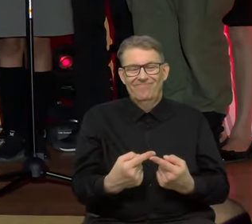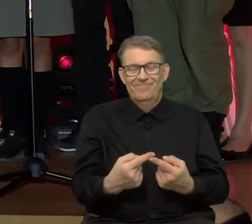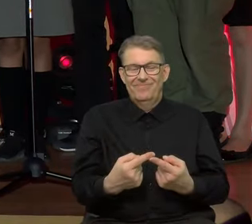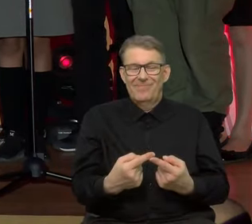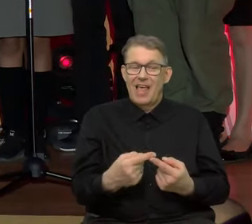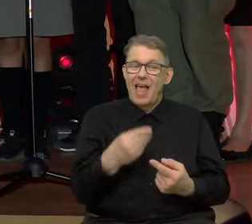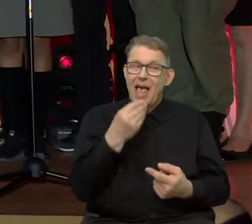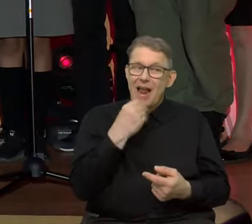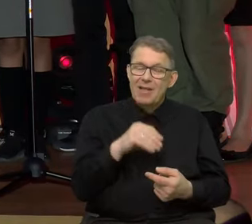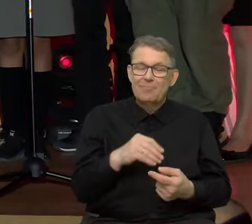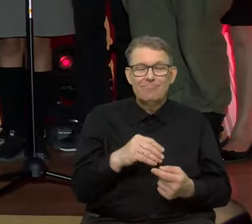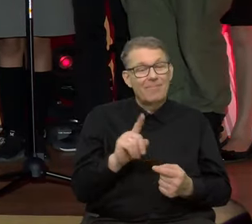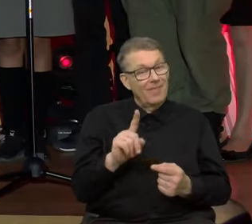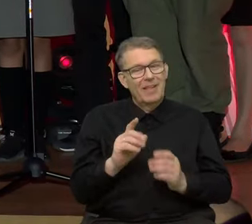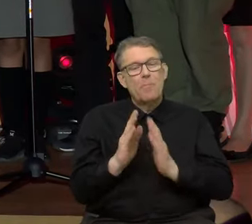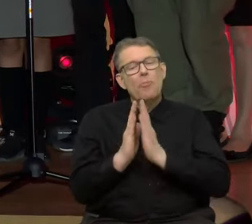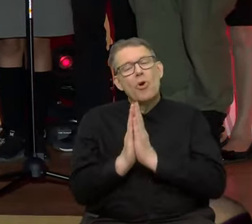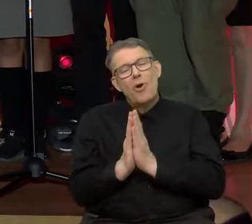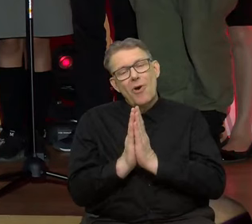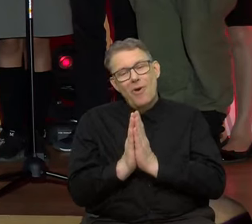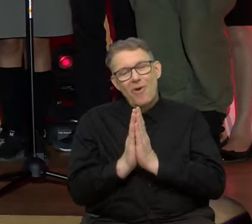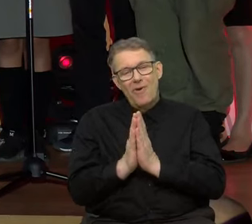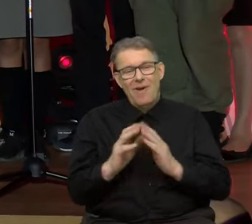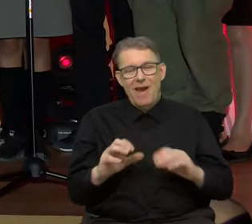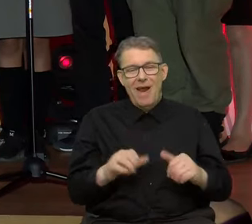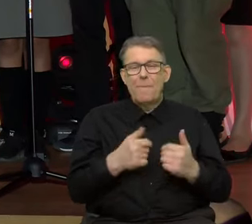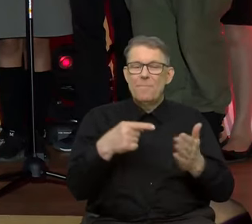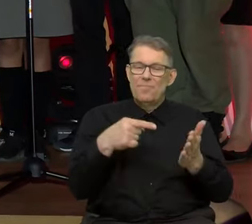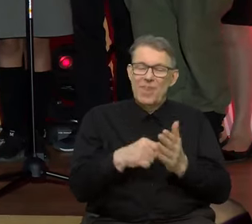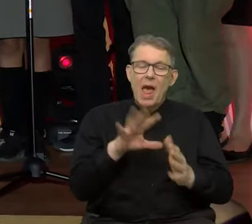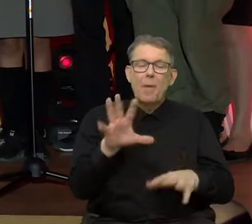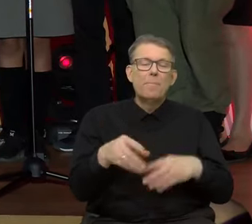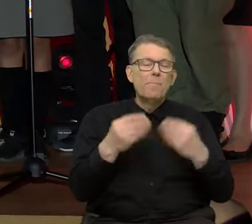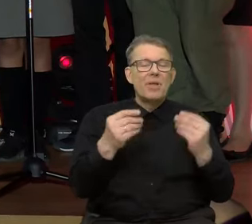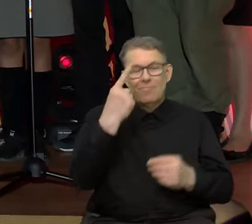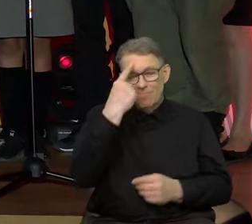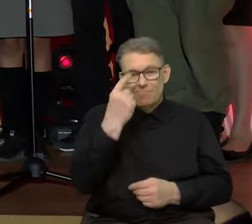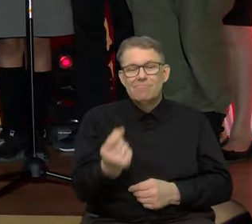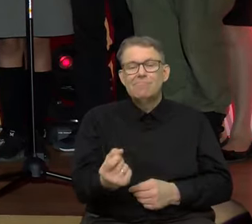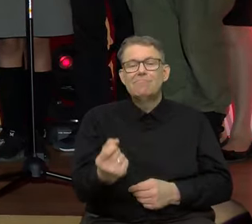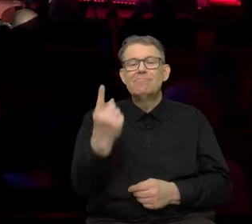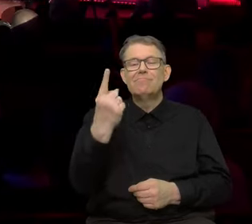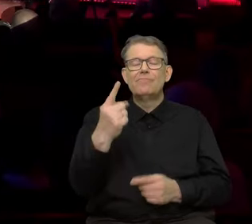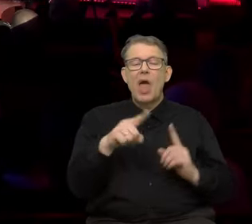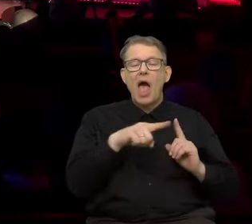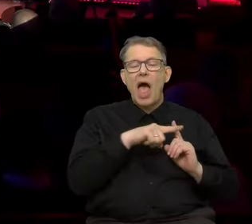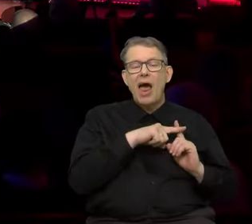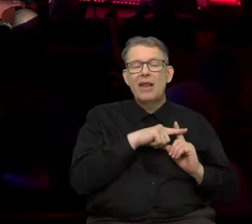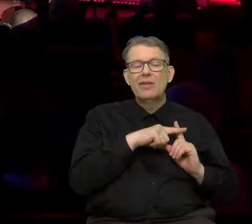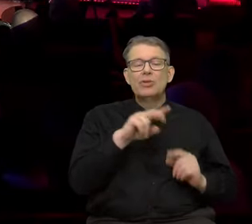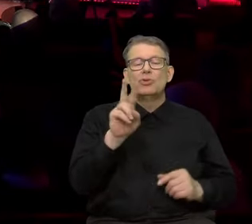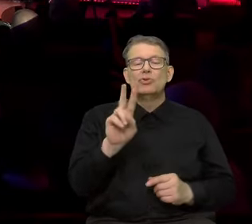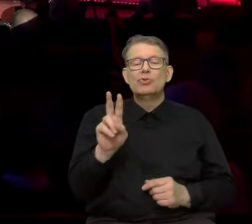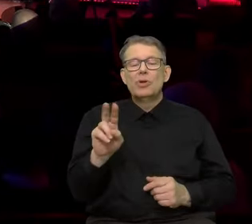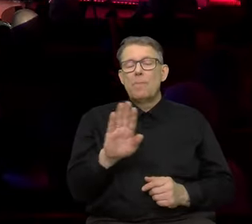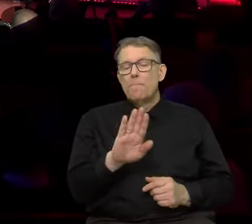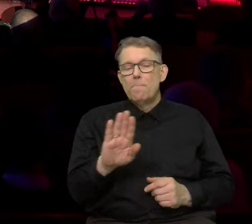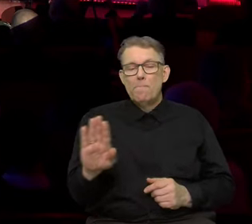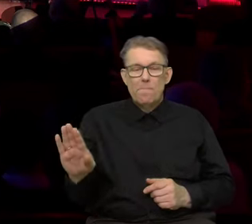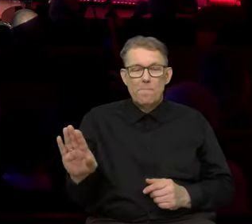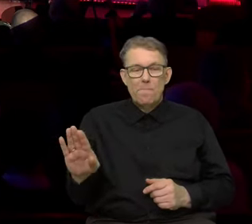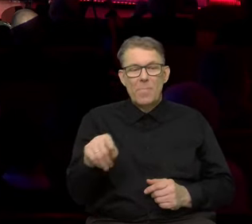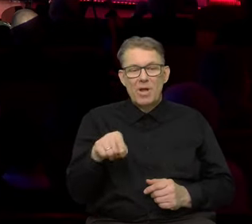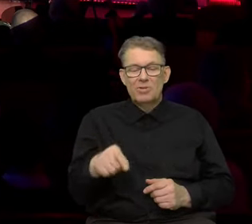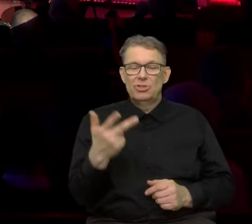Raczej proszę, żeby ta piękna idea, harcerzy, którzy mają te